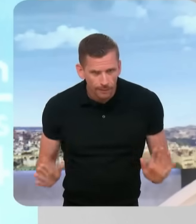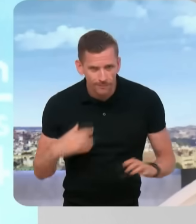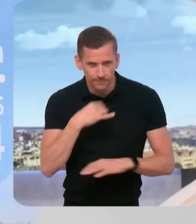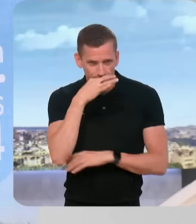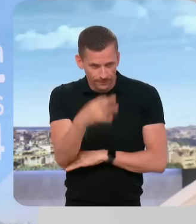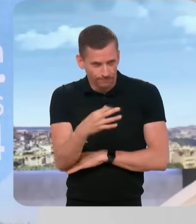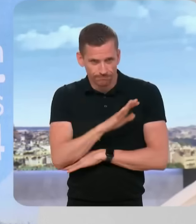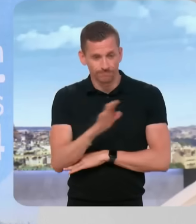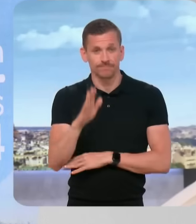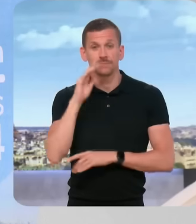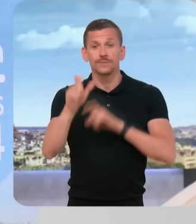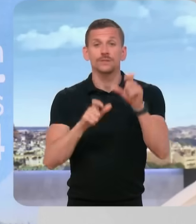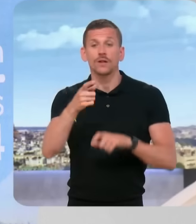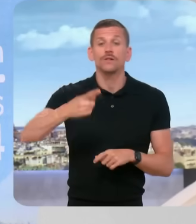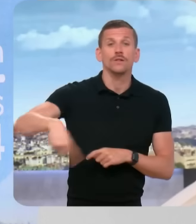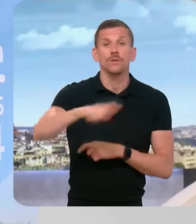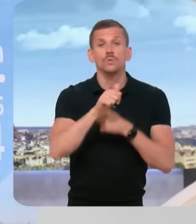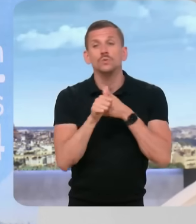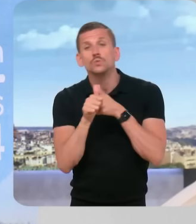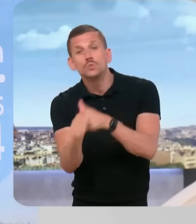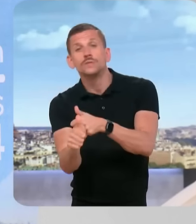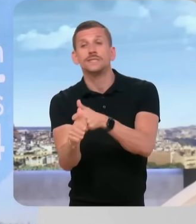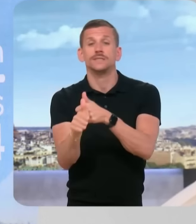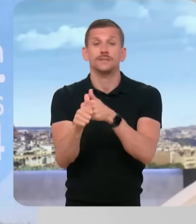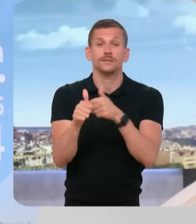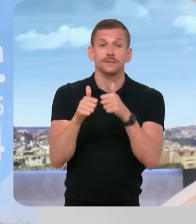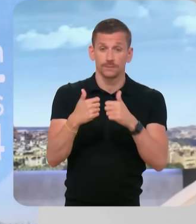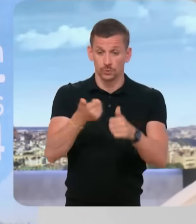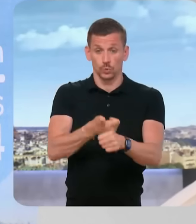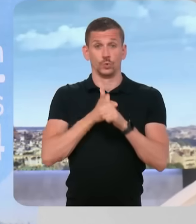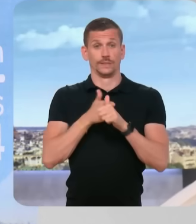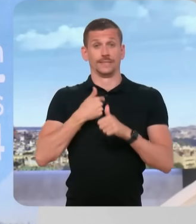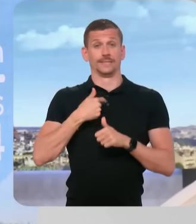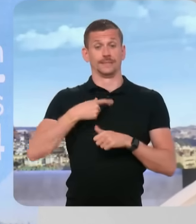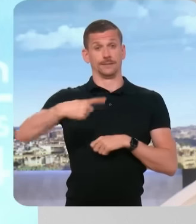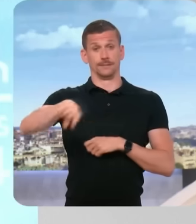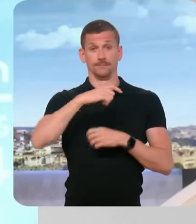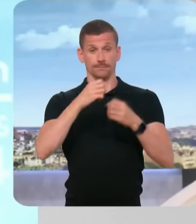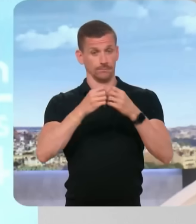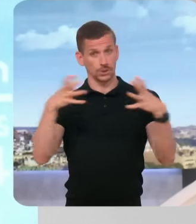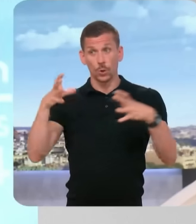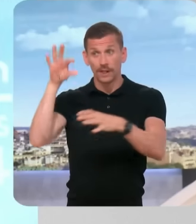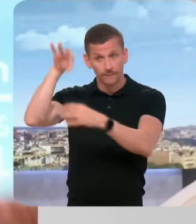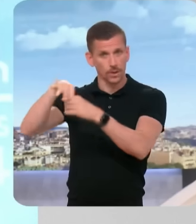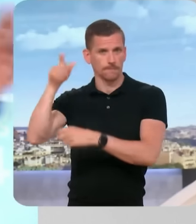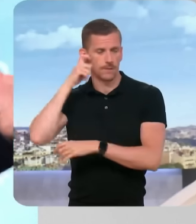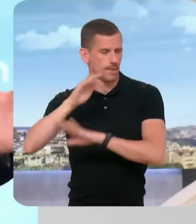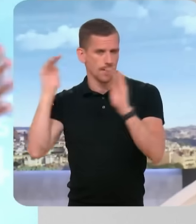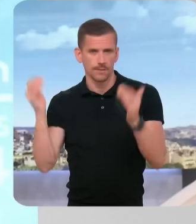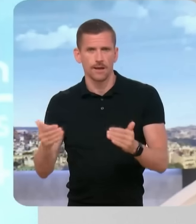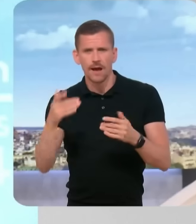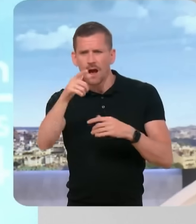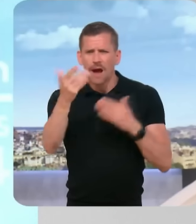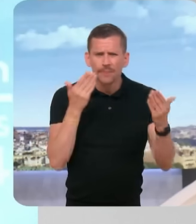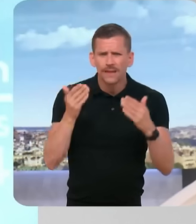électeurs suivent ce que nous disons. Et pour que nos électeurs suivent ce que nous disons, il faudrait que la majorité arrête ce parallèle mis entre l'extrême